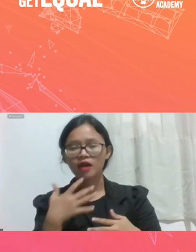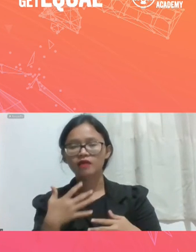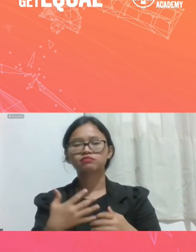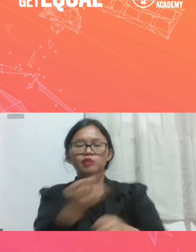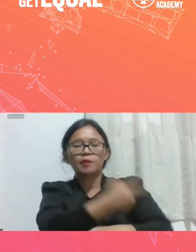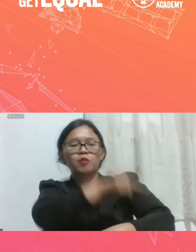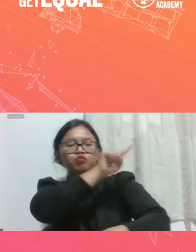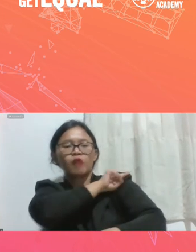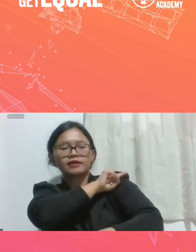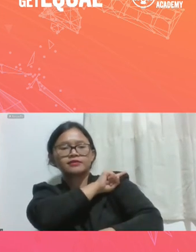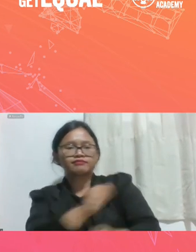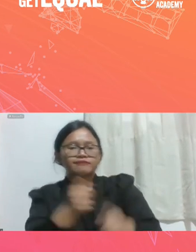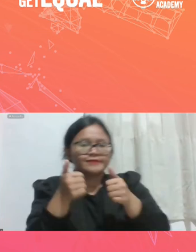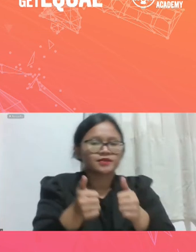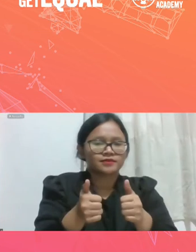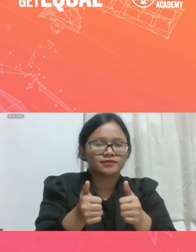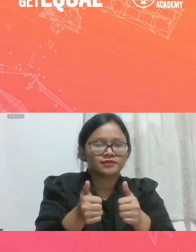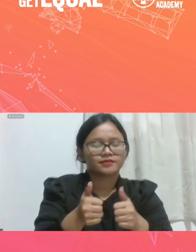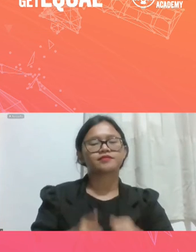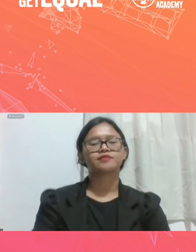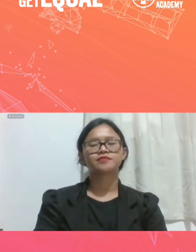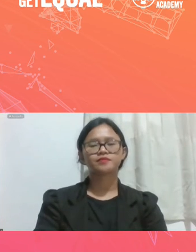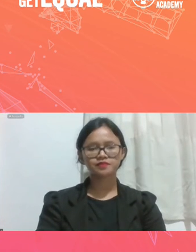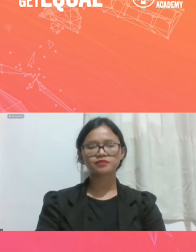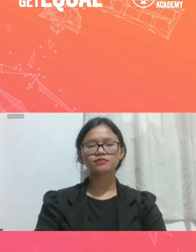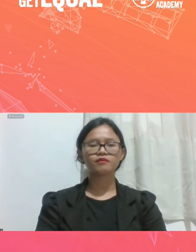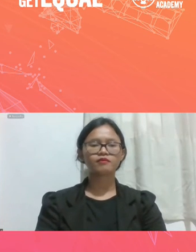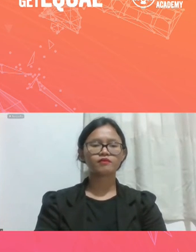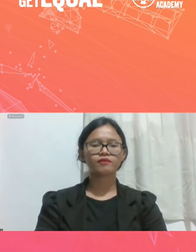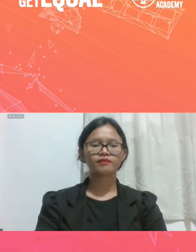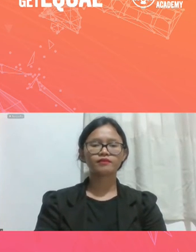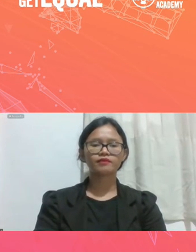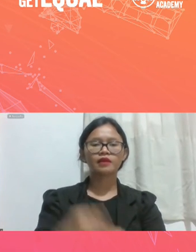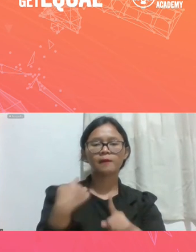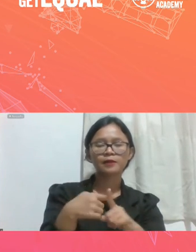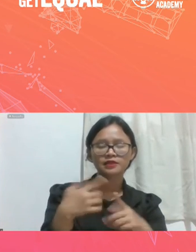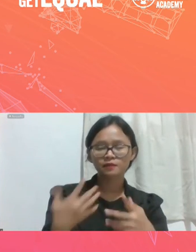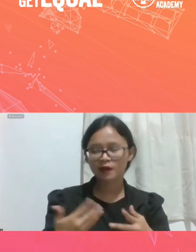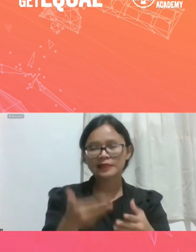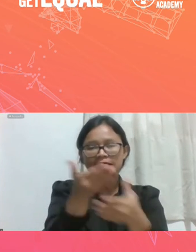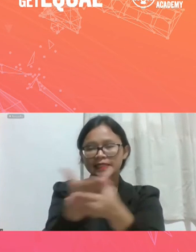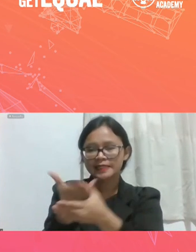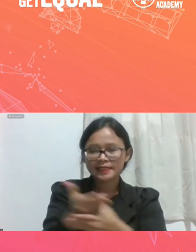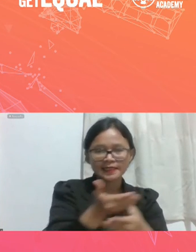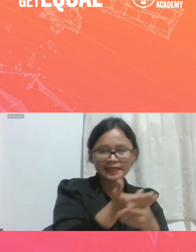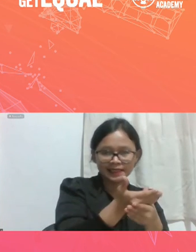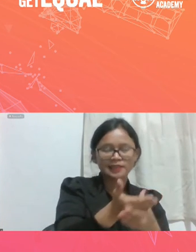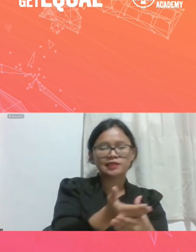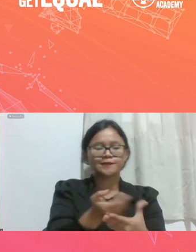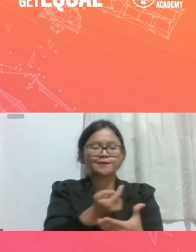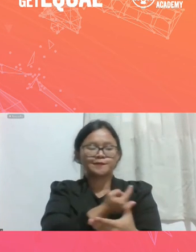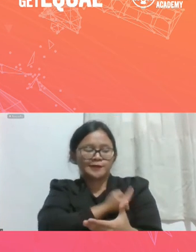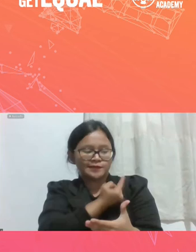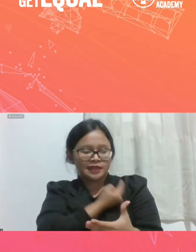dalam melindungi data pribadinya sendiri. Nah, selain itu juga kita juga perlindungan data pribadi itu mengatur untuk media